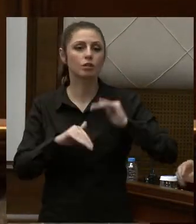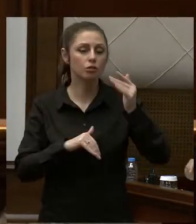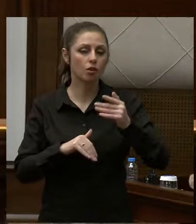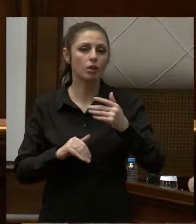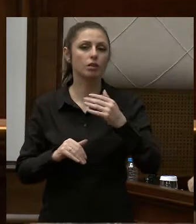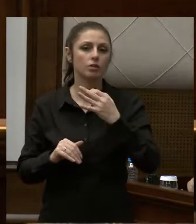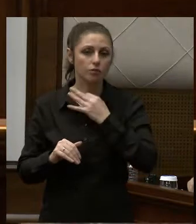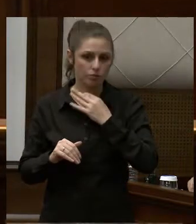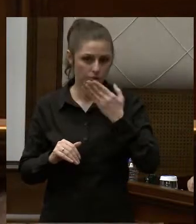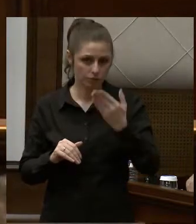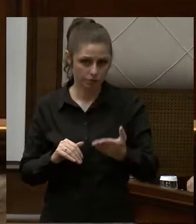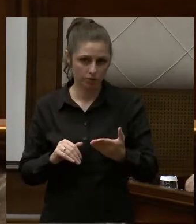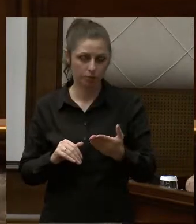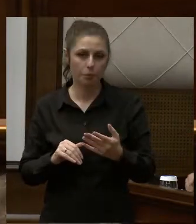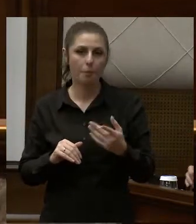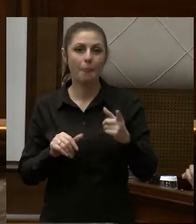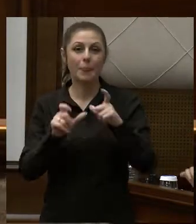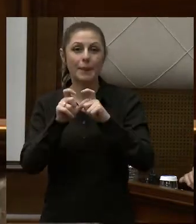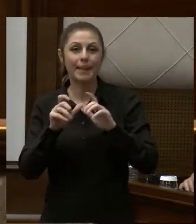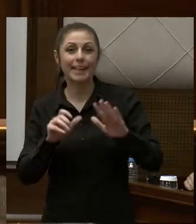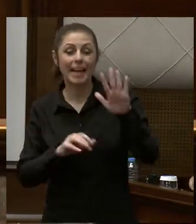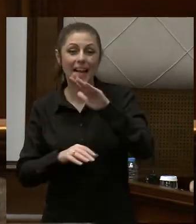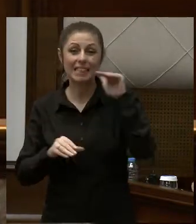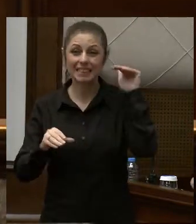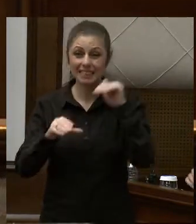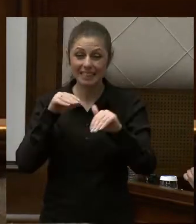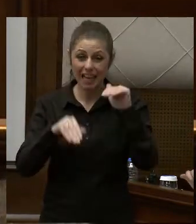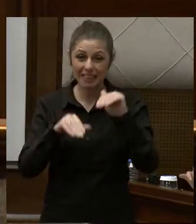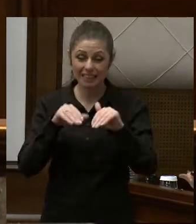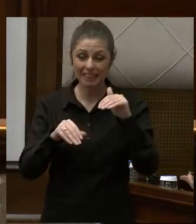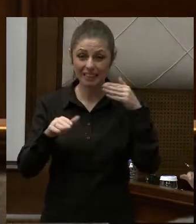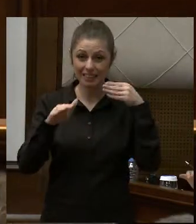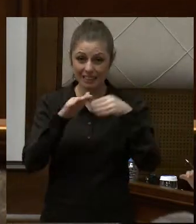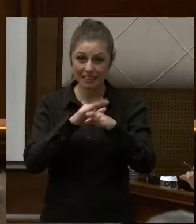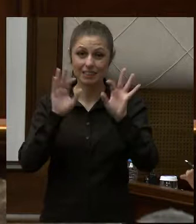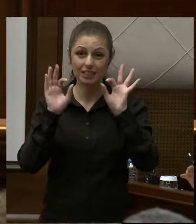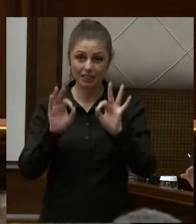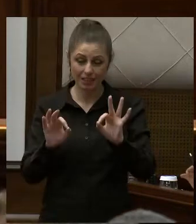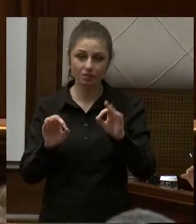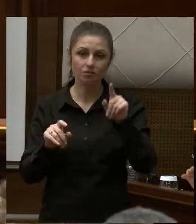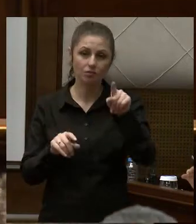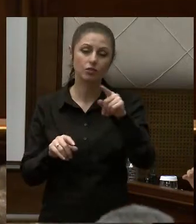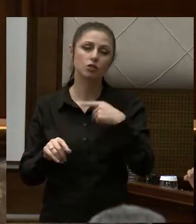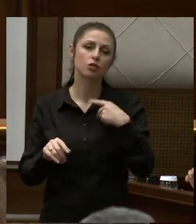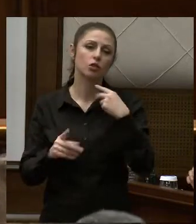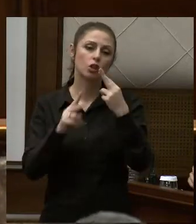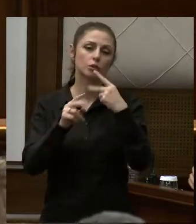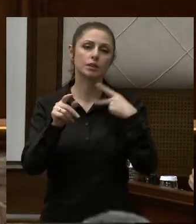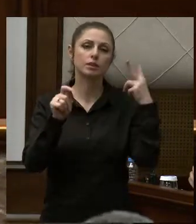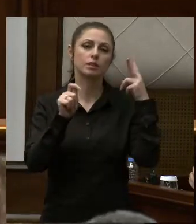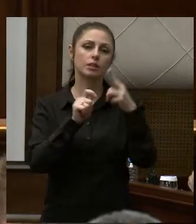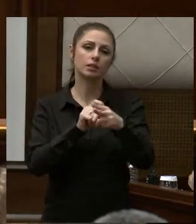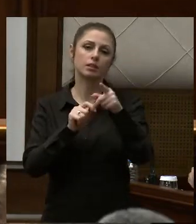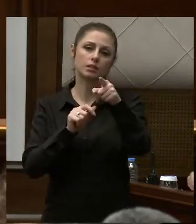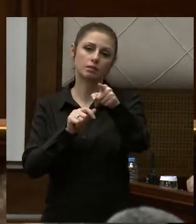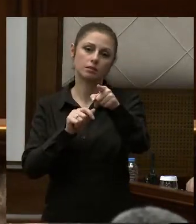bir şekilde genel siyasete girildiği zaman ben söz alan arkadaşımızın sözünü kesmek durumunda kalacağım. Çünkü